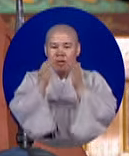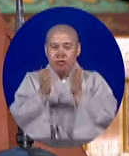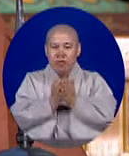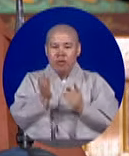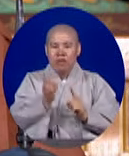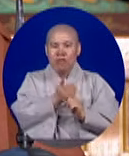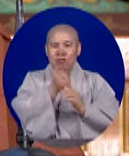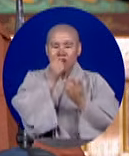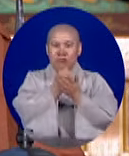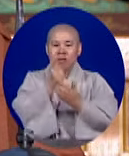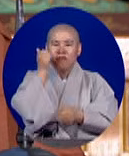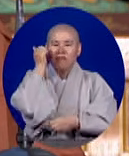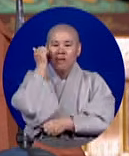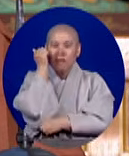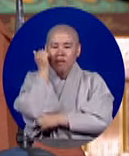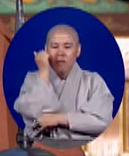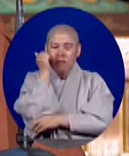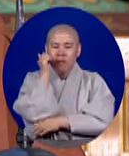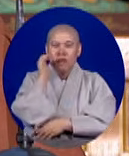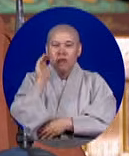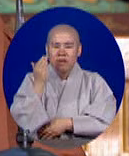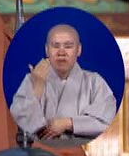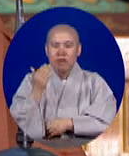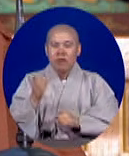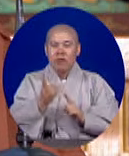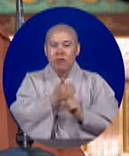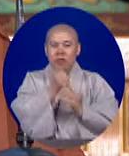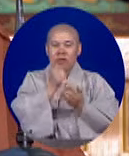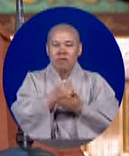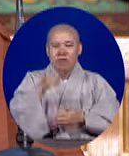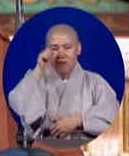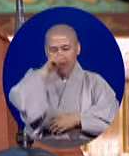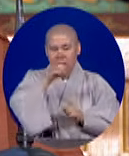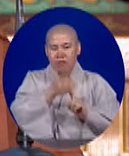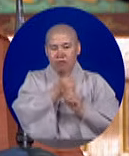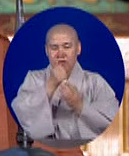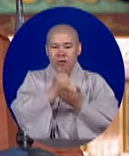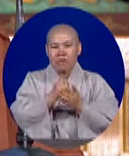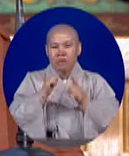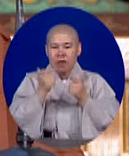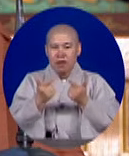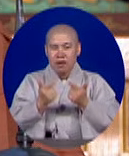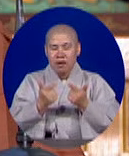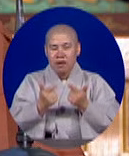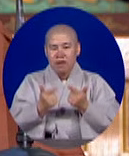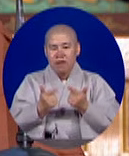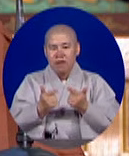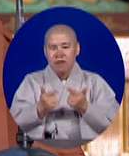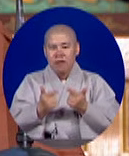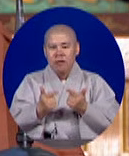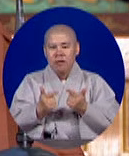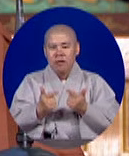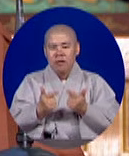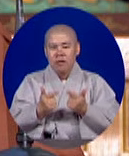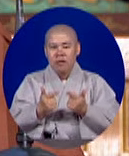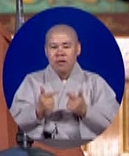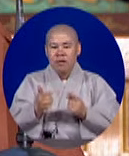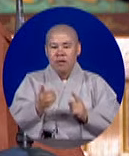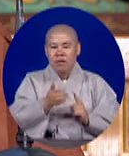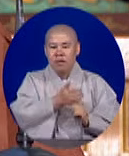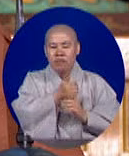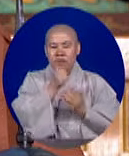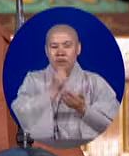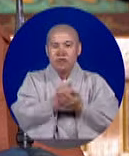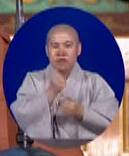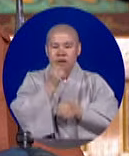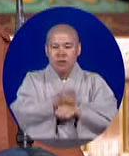재불만덕의 근원이에요. 부처님이 그냥 부처님이 아니라 부처님 하면 그냥 불성을